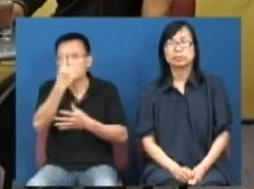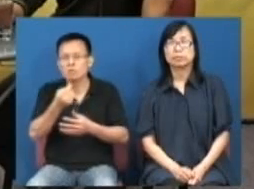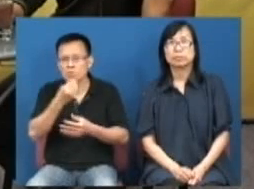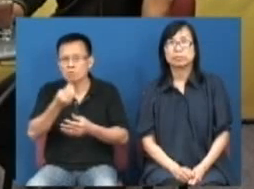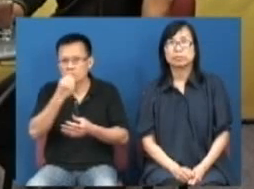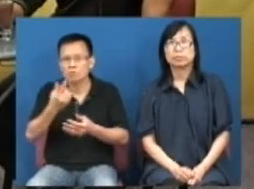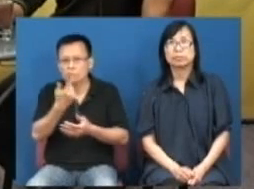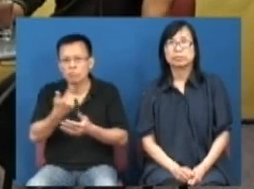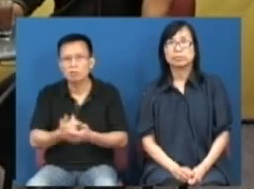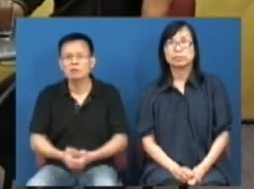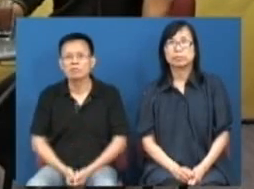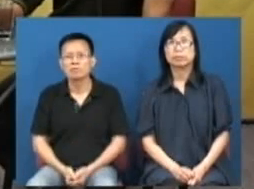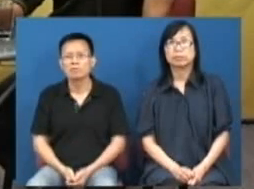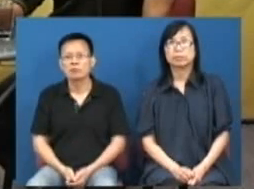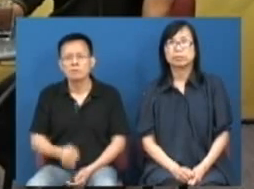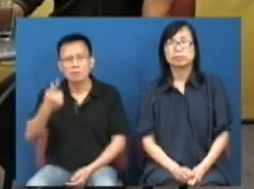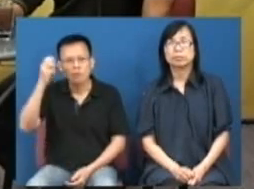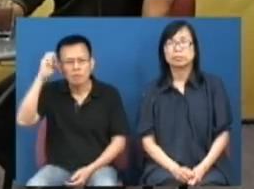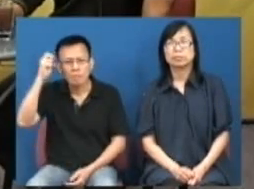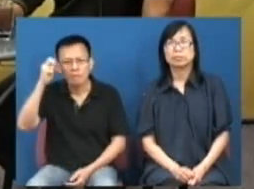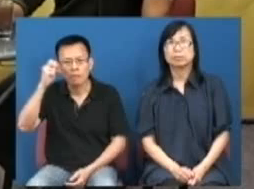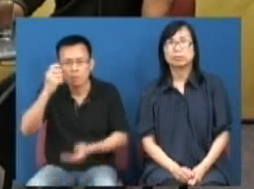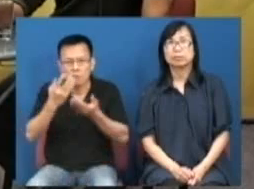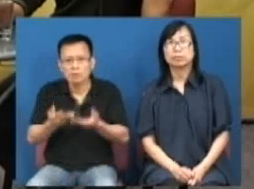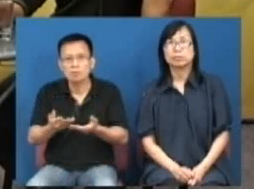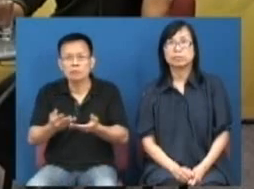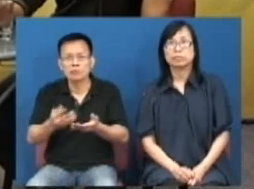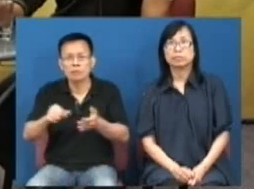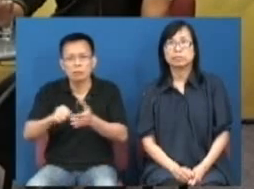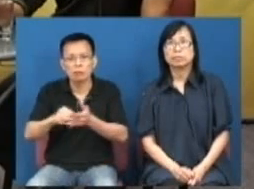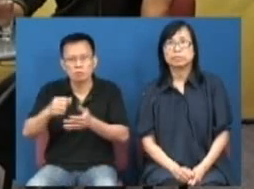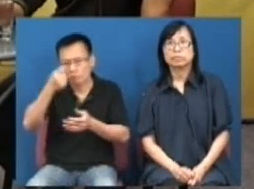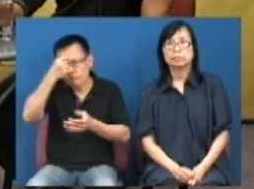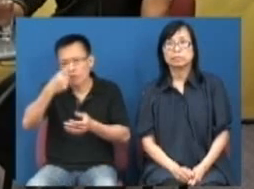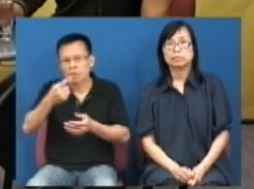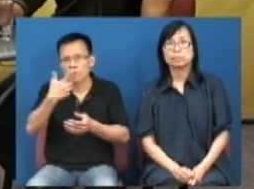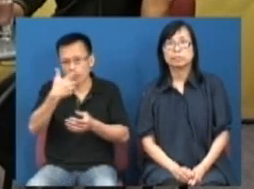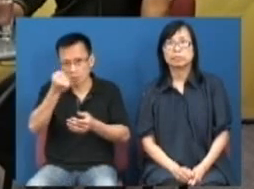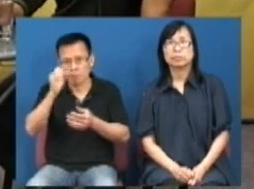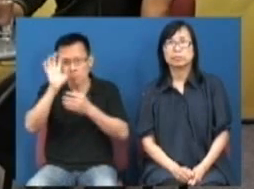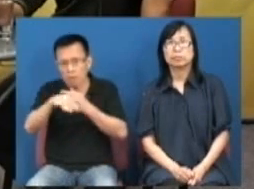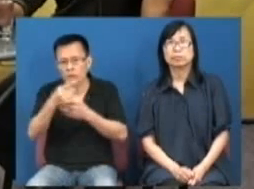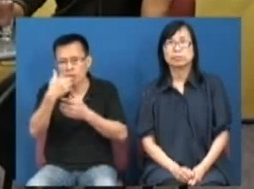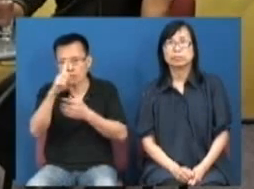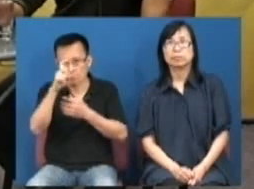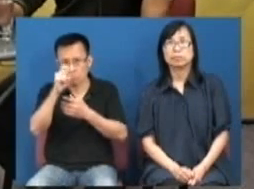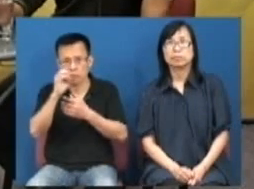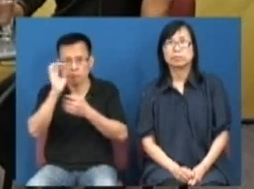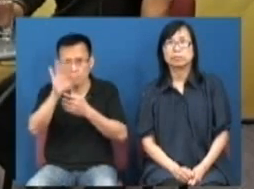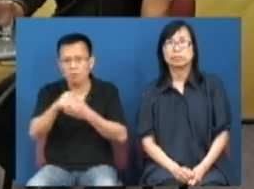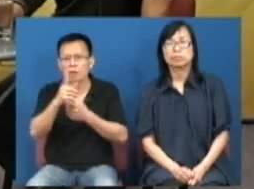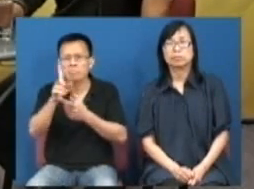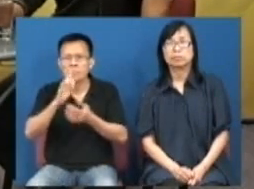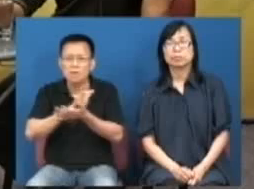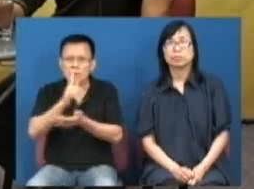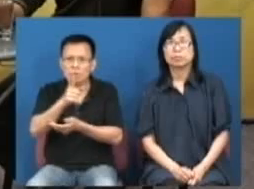點，你要想想現在你們最頭痕的八十後九十後他用什麼平台的，